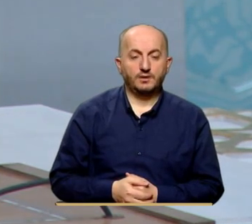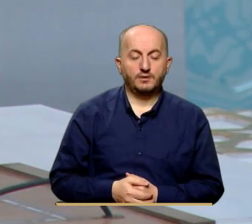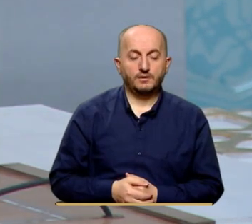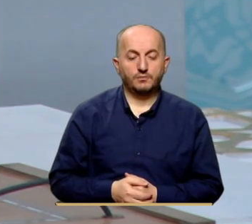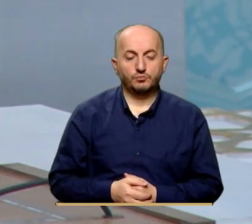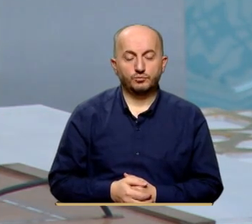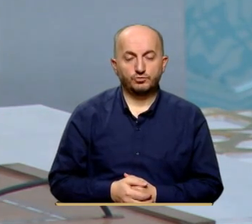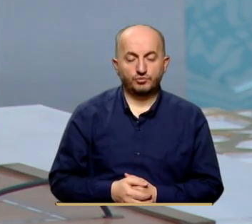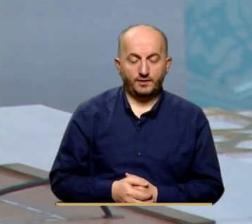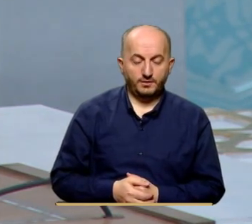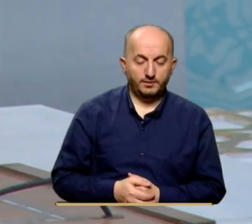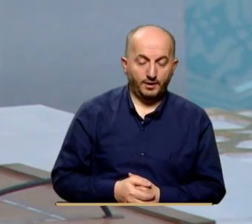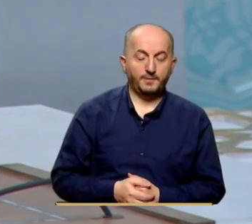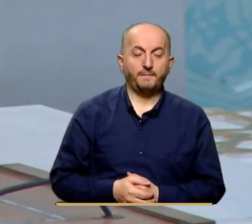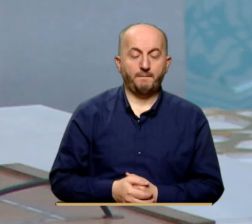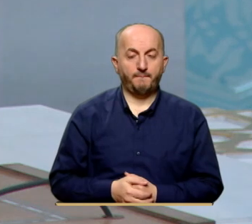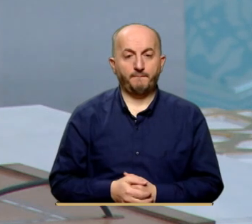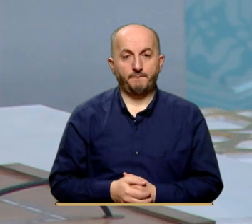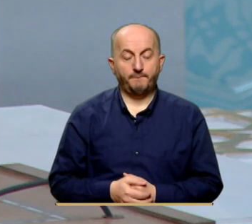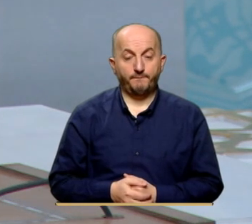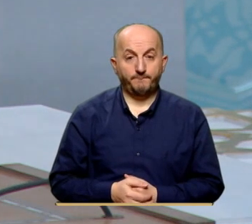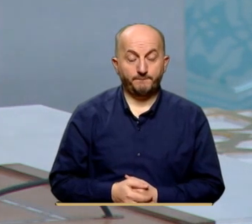bi enne lehumul cennet.